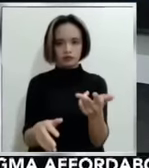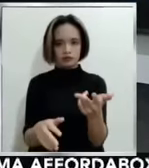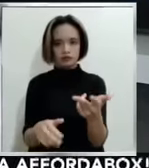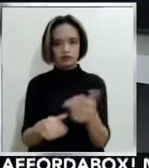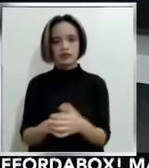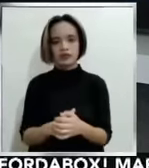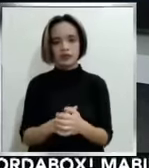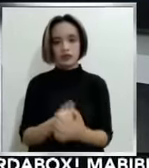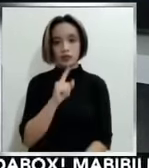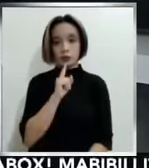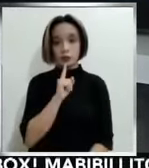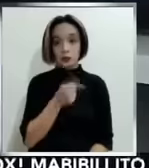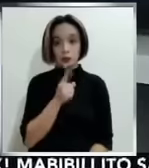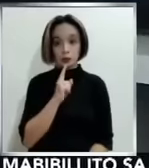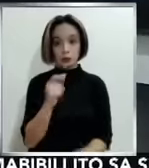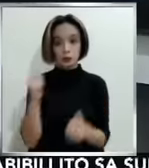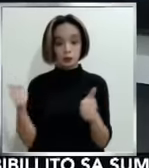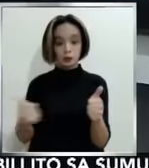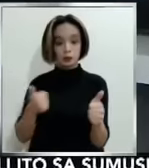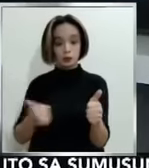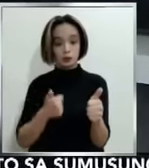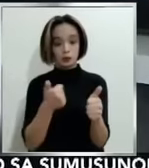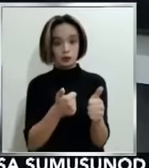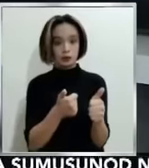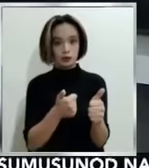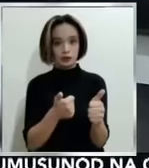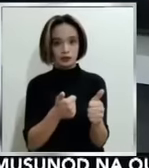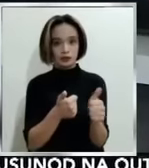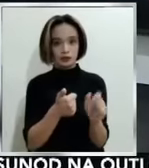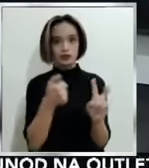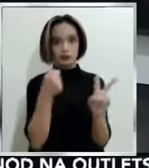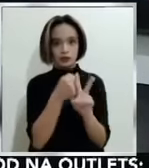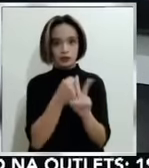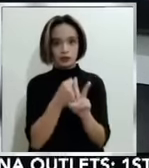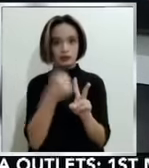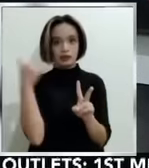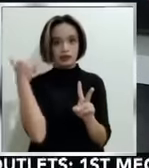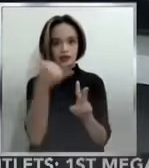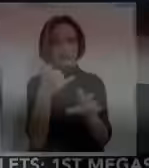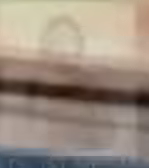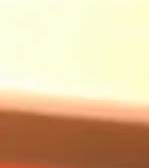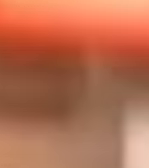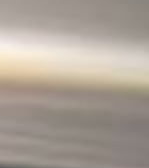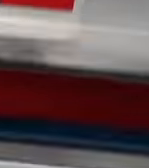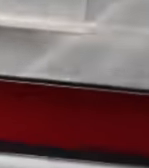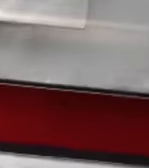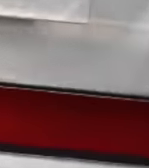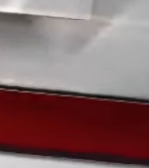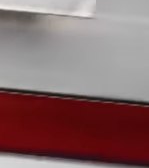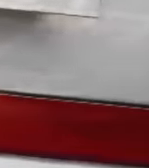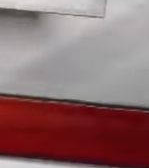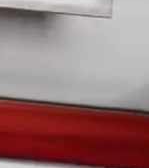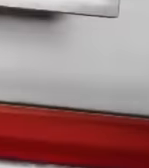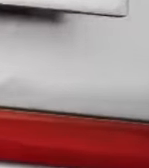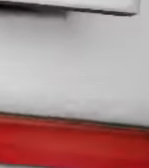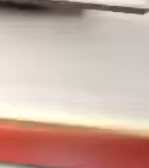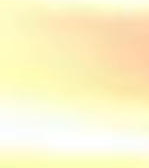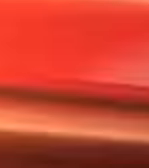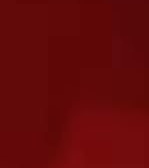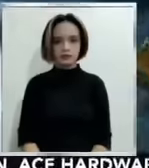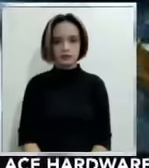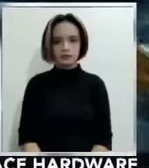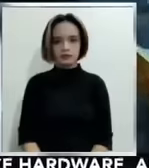na paghabol sa kanila ng biktima na hulikam sa pagtutok ni Marisol Abdurrahman. Exclusive!